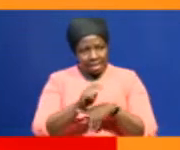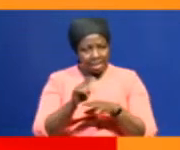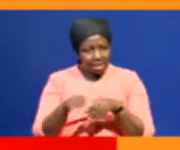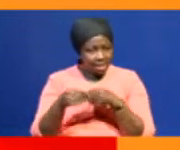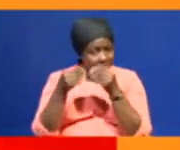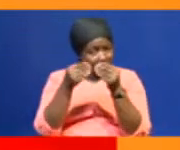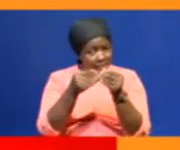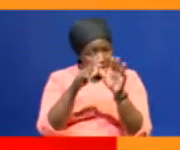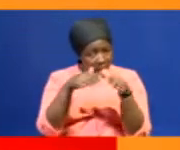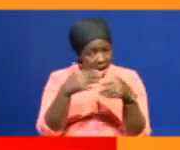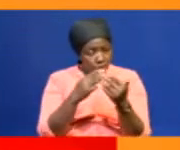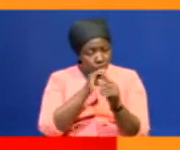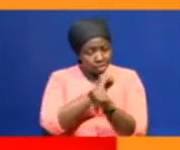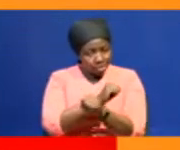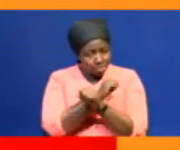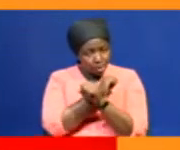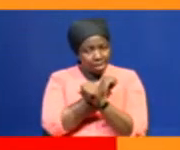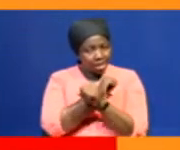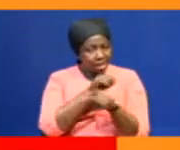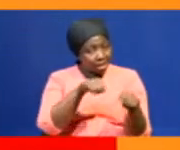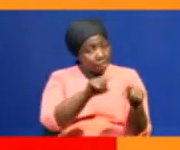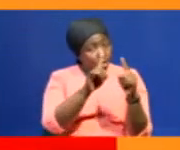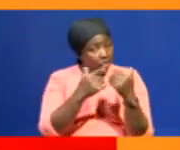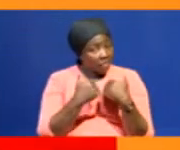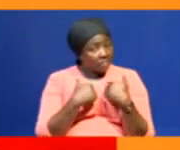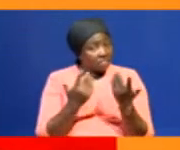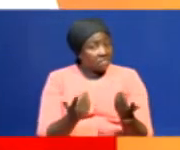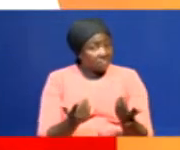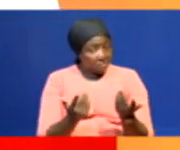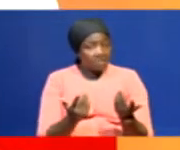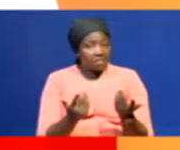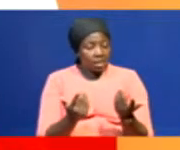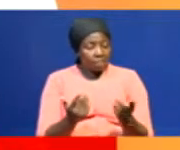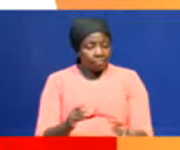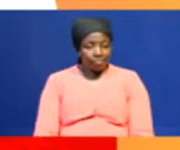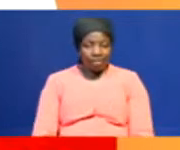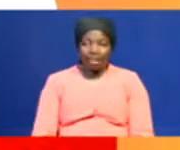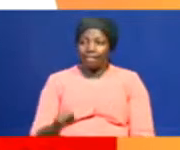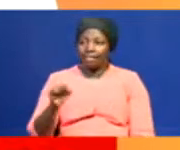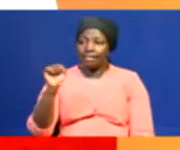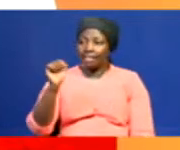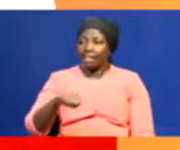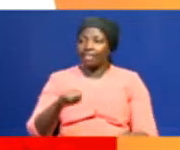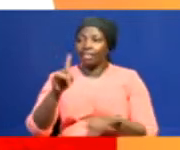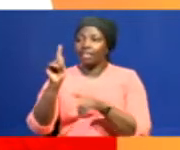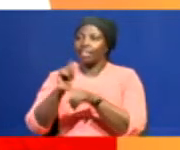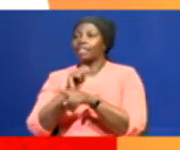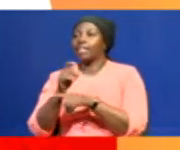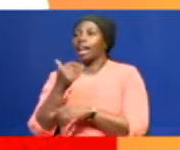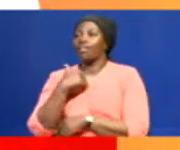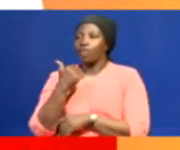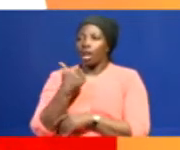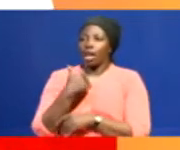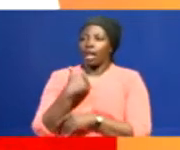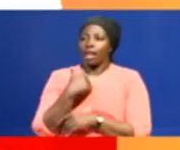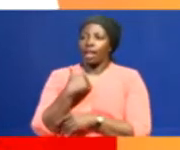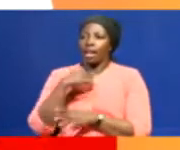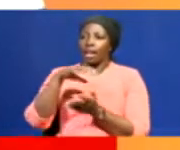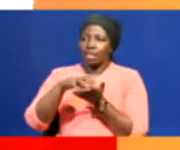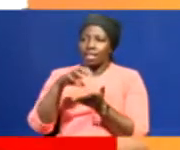ya kujilinda kiusalama yapo? Yes, mafunzo yapo. Tumekuwa na visa vya wizi. Unajua